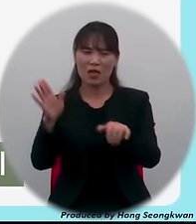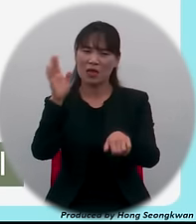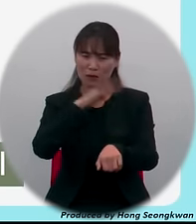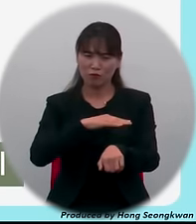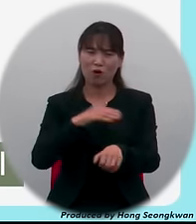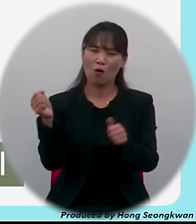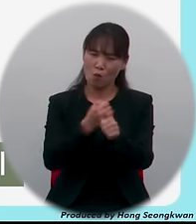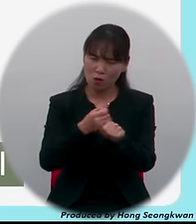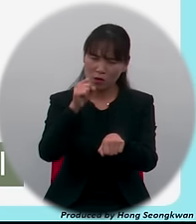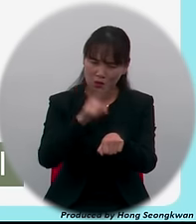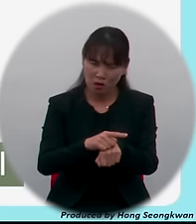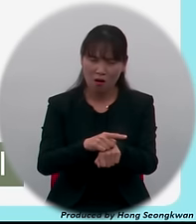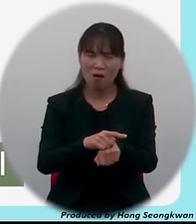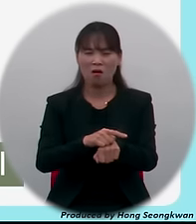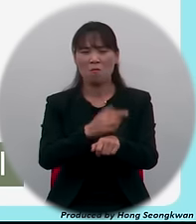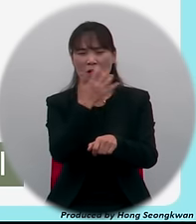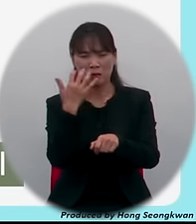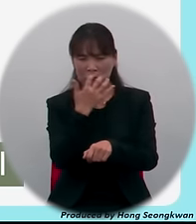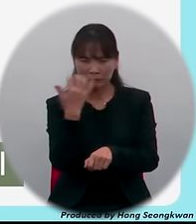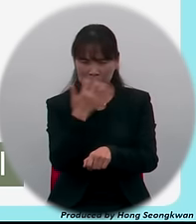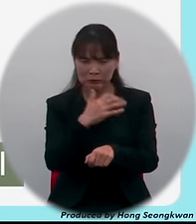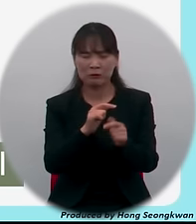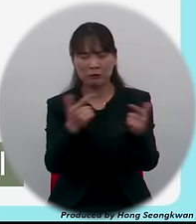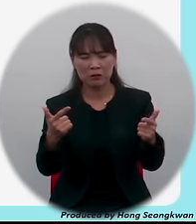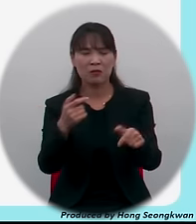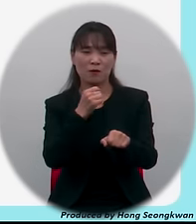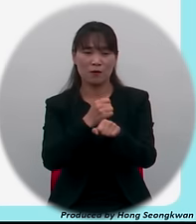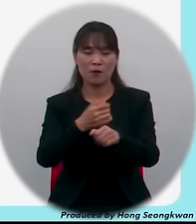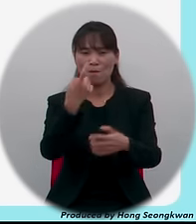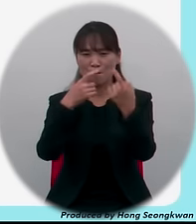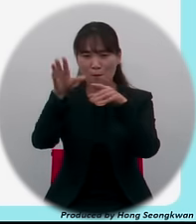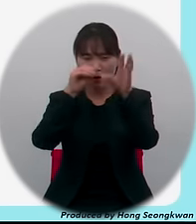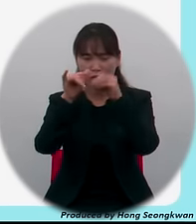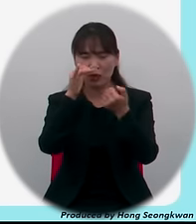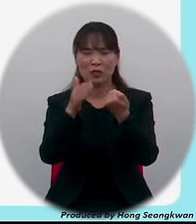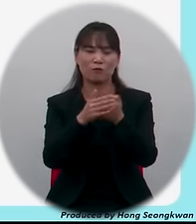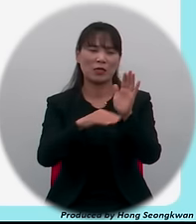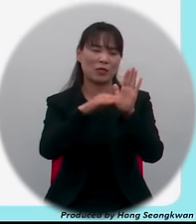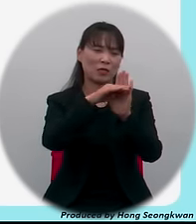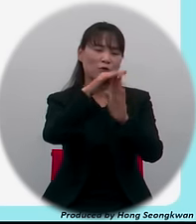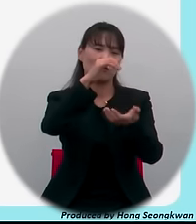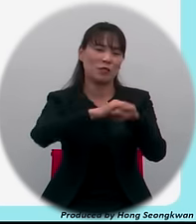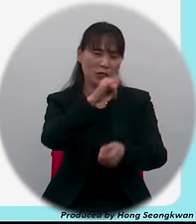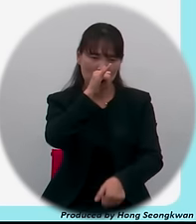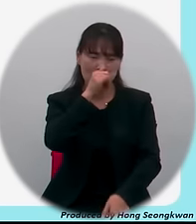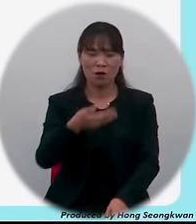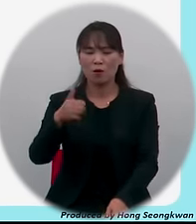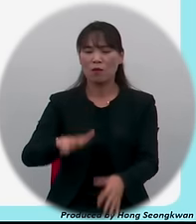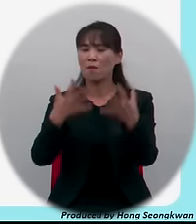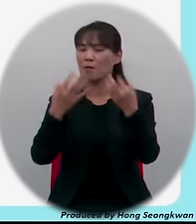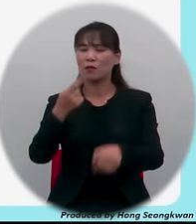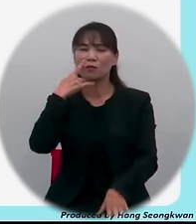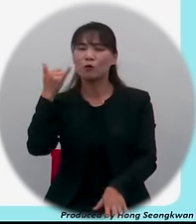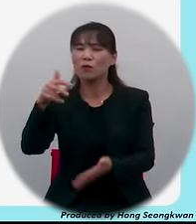게임을 하면서 폭력성 선정성 사행성을 경험할 수 있기 때문에 등급으로 제한 을 더운 거예요 근데 많은 부모님들이